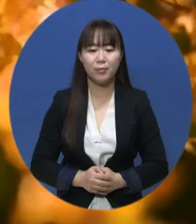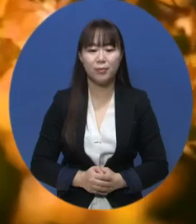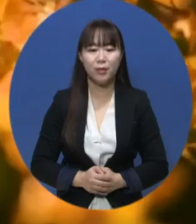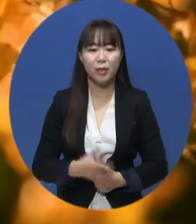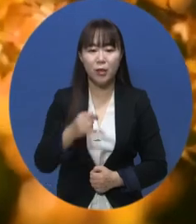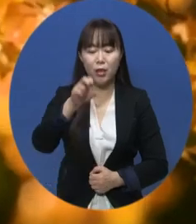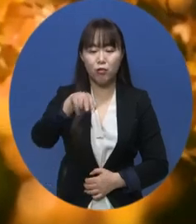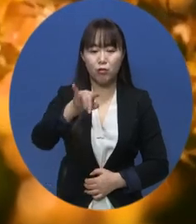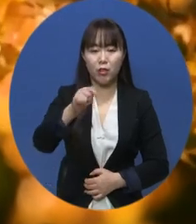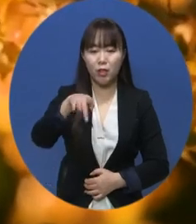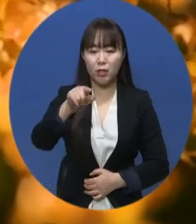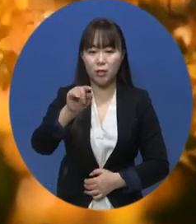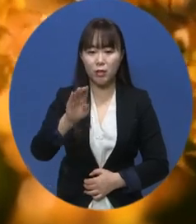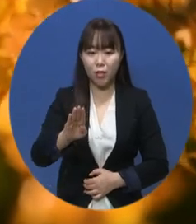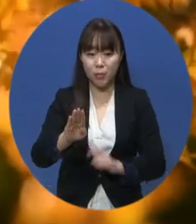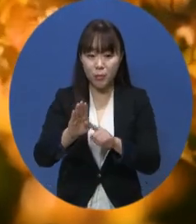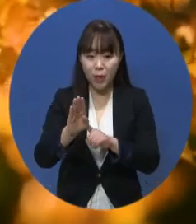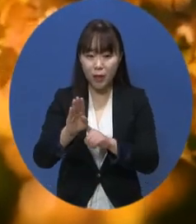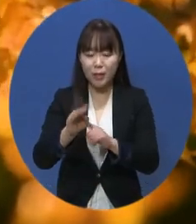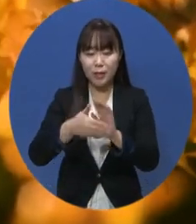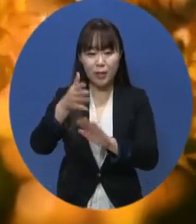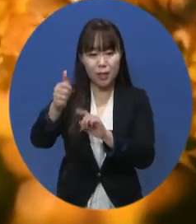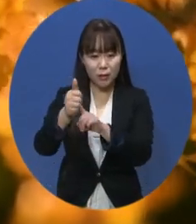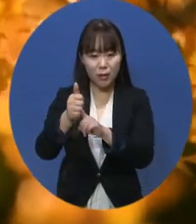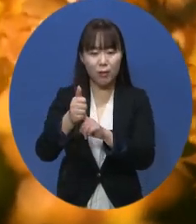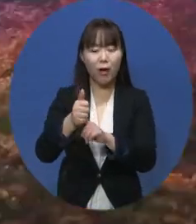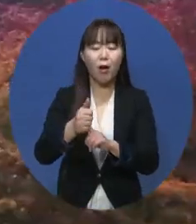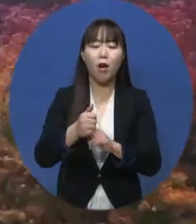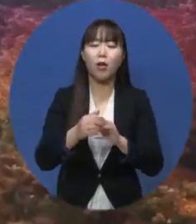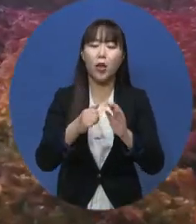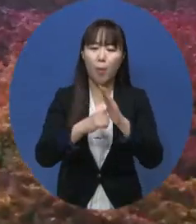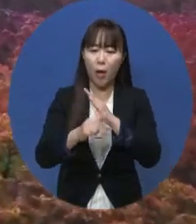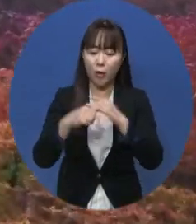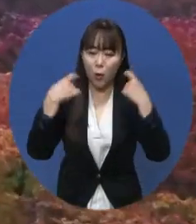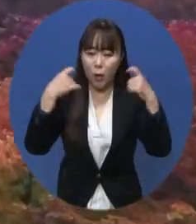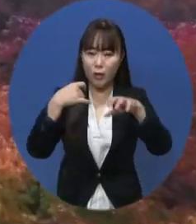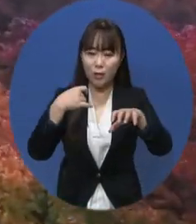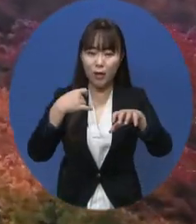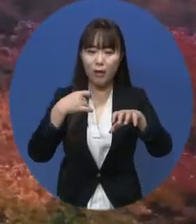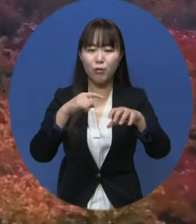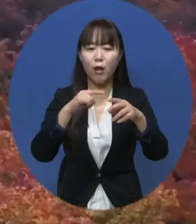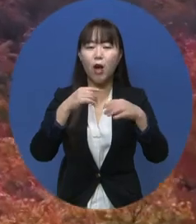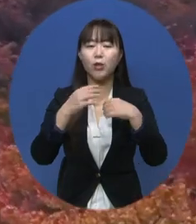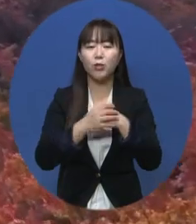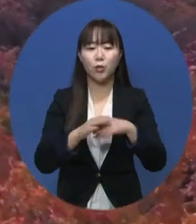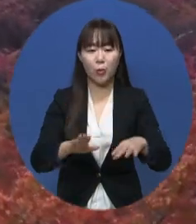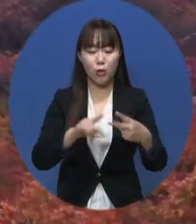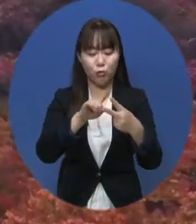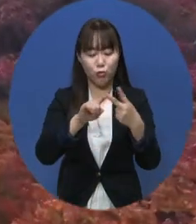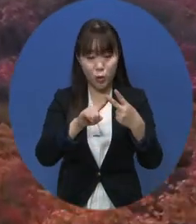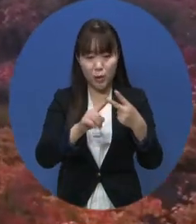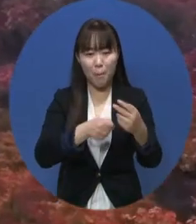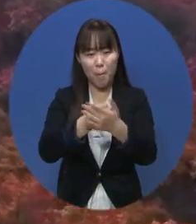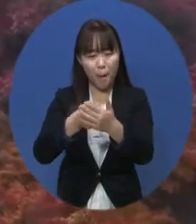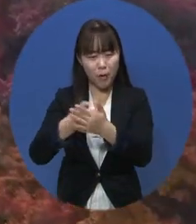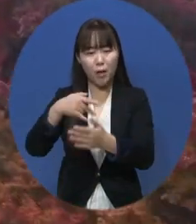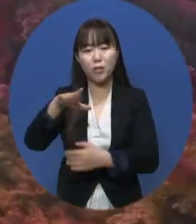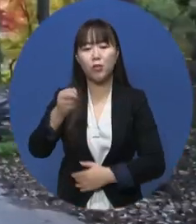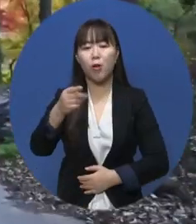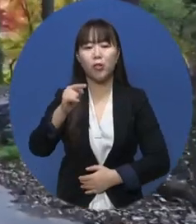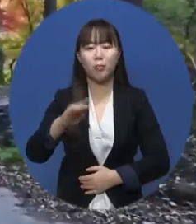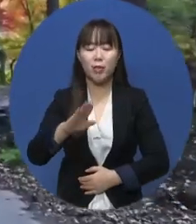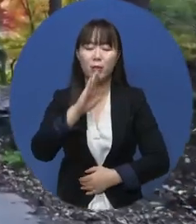유진섭 정읍시장은 대한민국을 대표하는 관광지에 정읍의 대표 관광지 두 곳이 선정된 것은 정읍시의